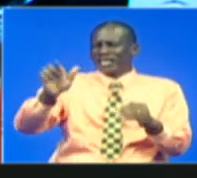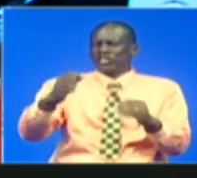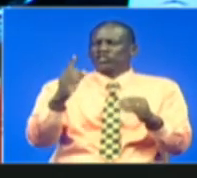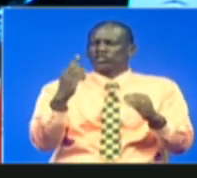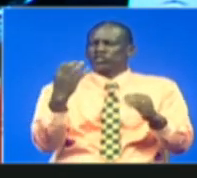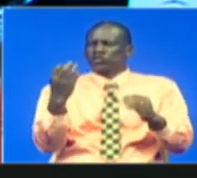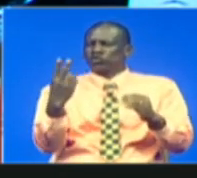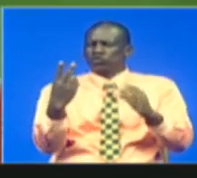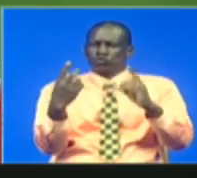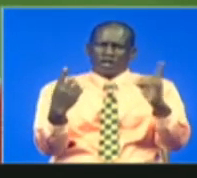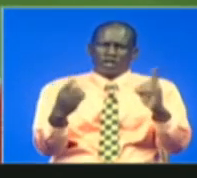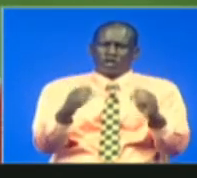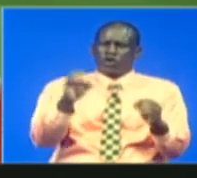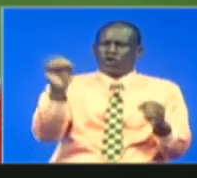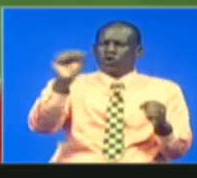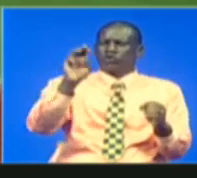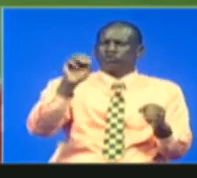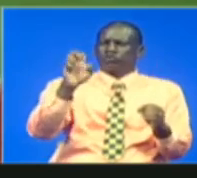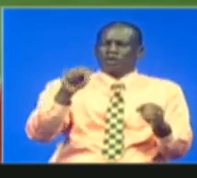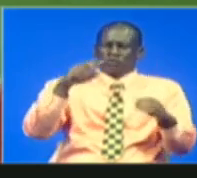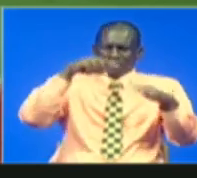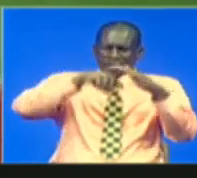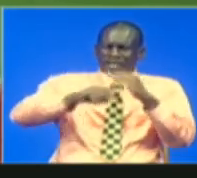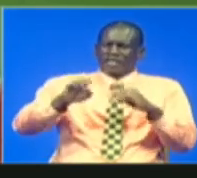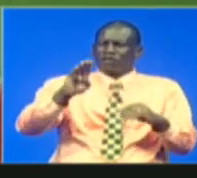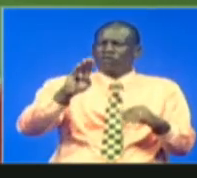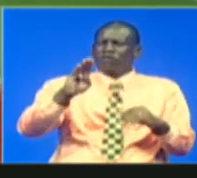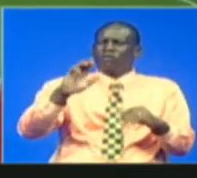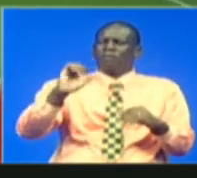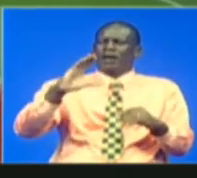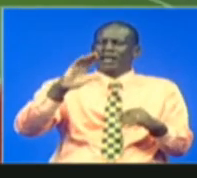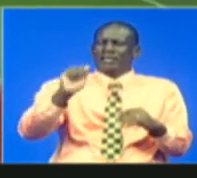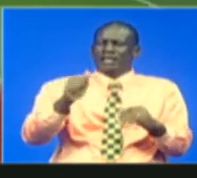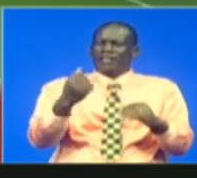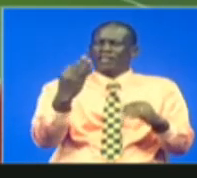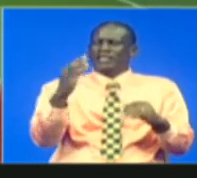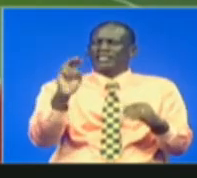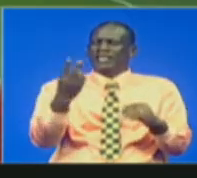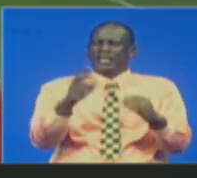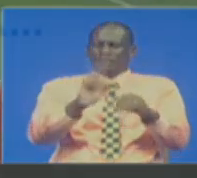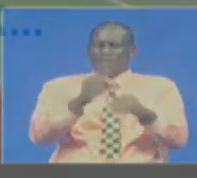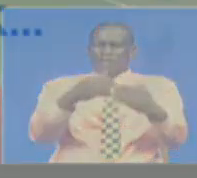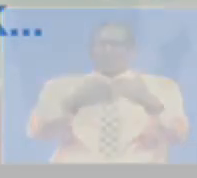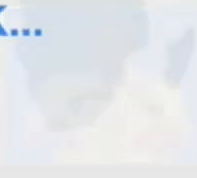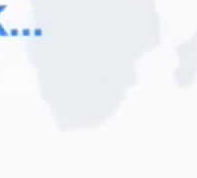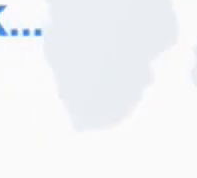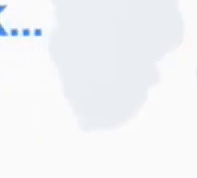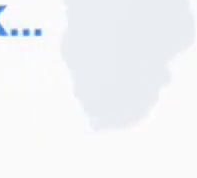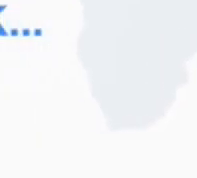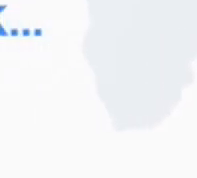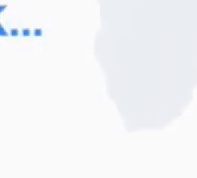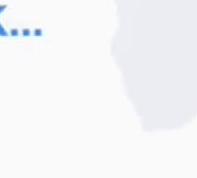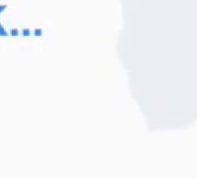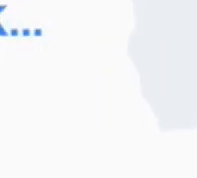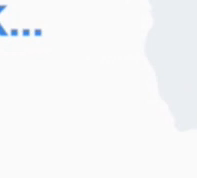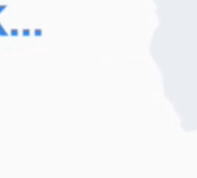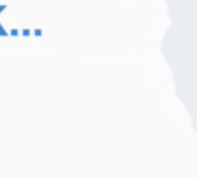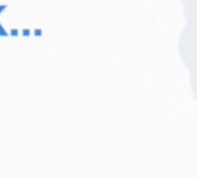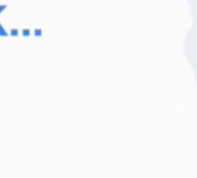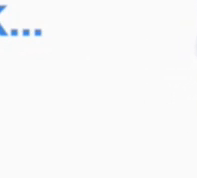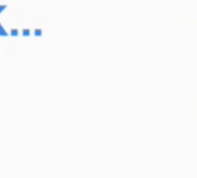Camp. Ousmane Dembele aliweka Barca kifua mbele kunako dakika 32 kabla ya Martin Braithwaite.